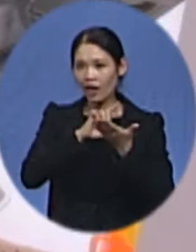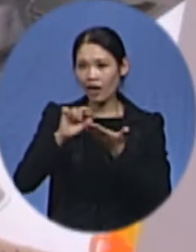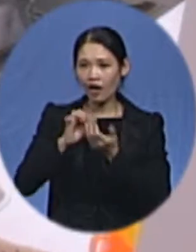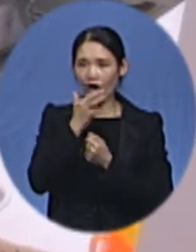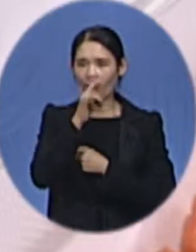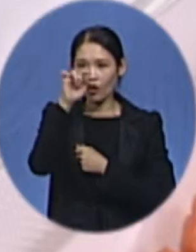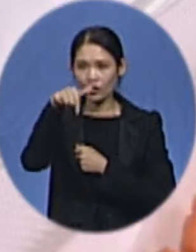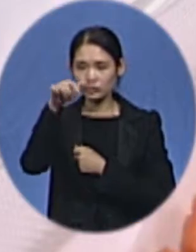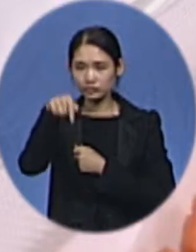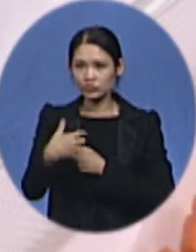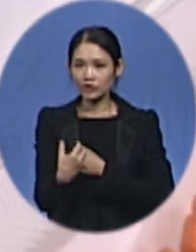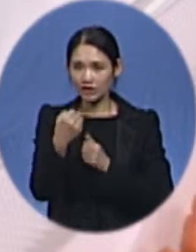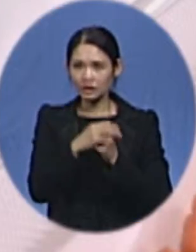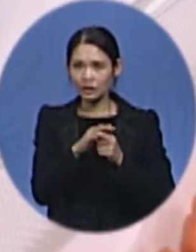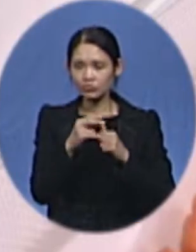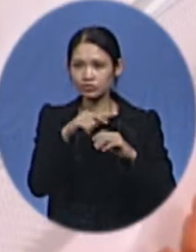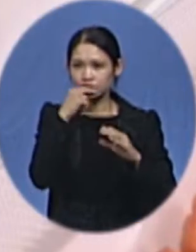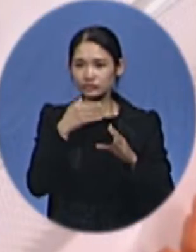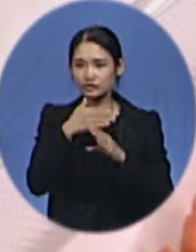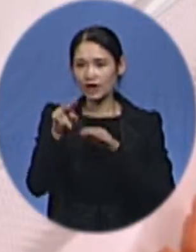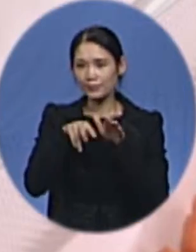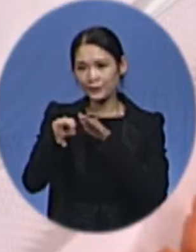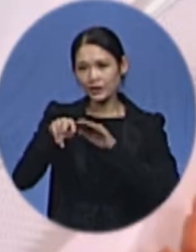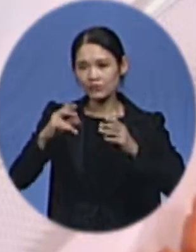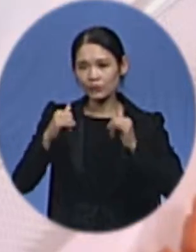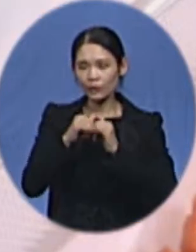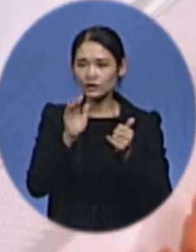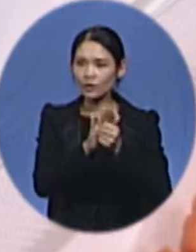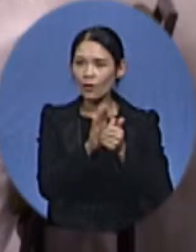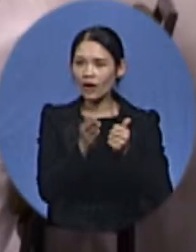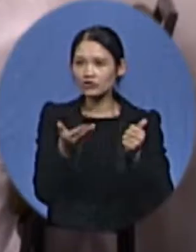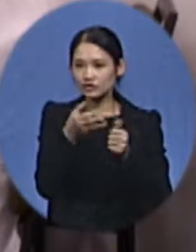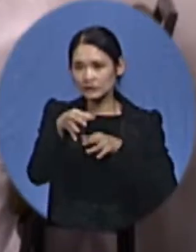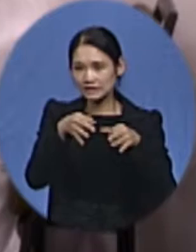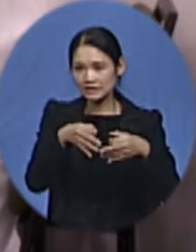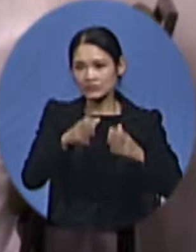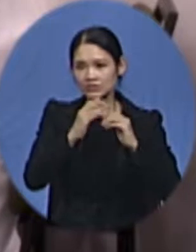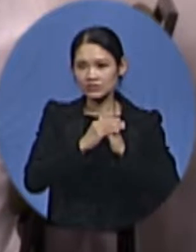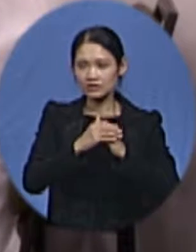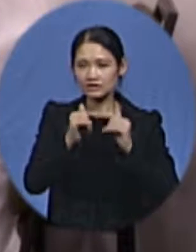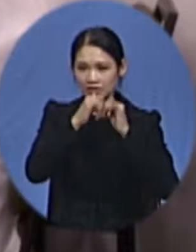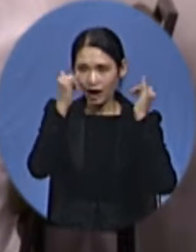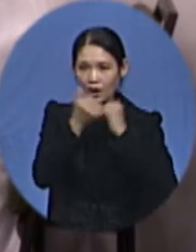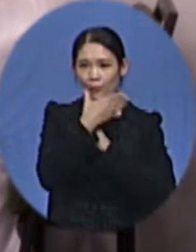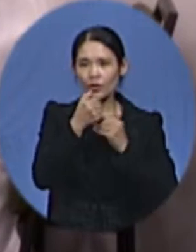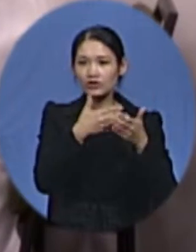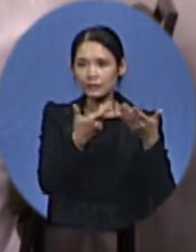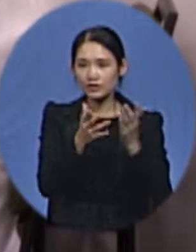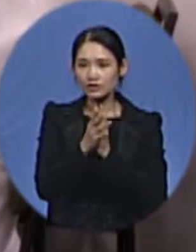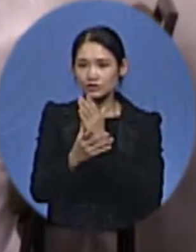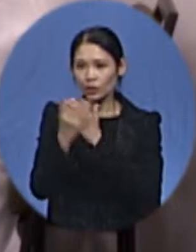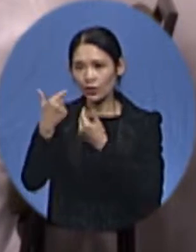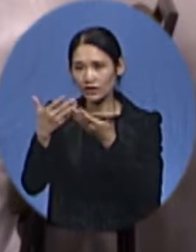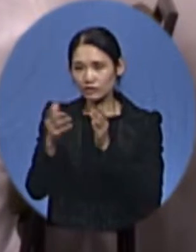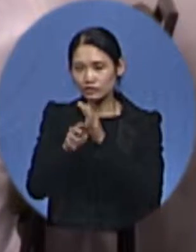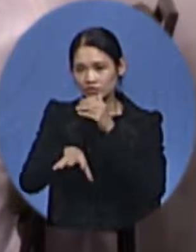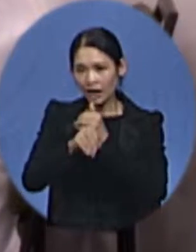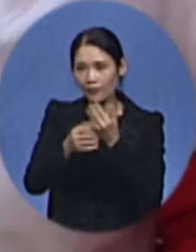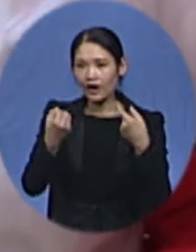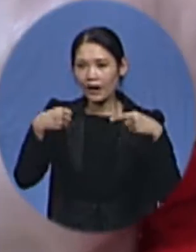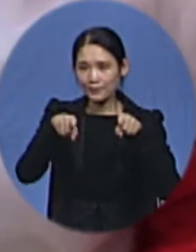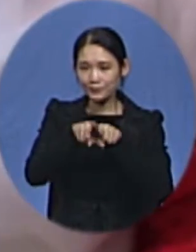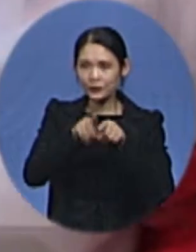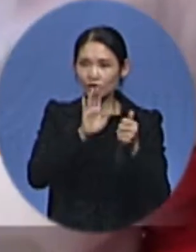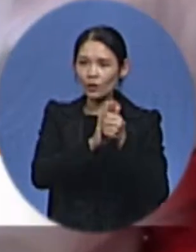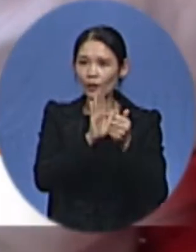소재로 북한 이탈주민의 자활을 돕는 시설입니다. 사회복지법인과 통일부 산하기관이 협력해 개장한